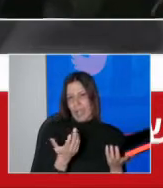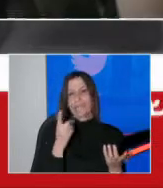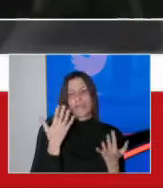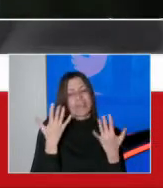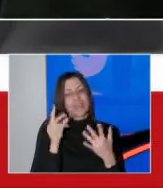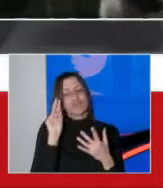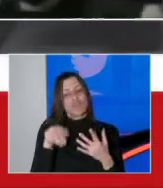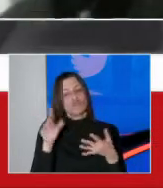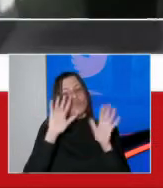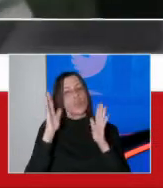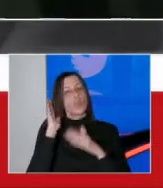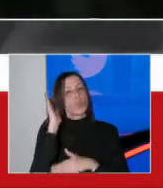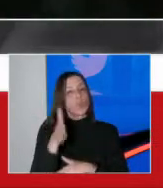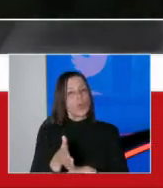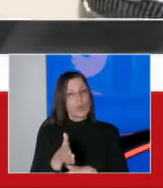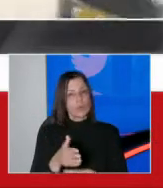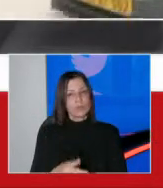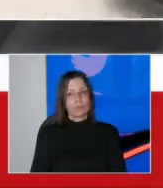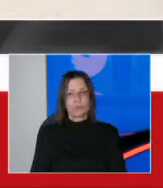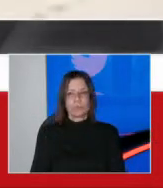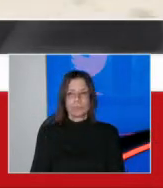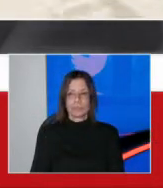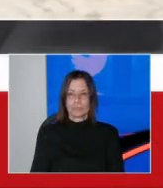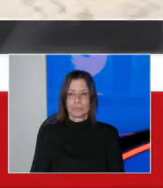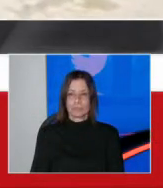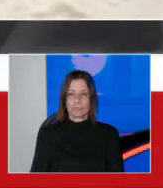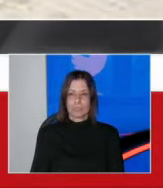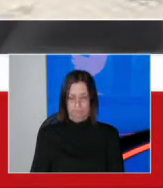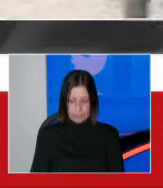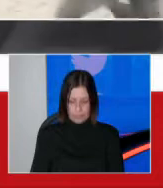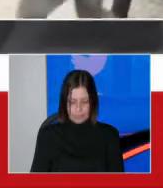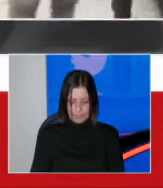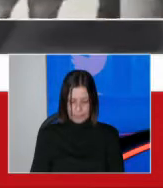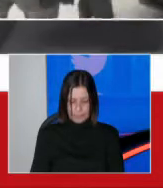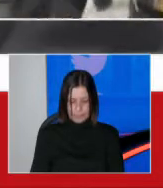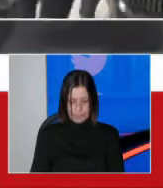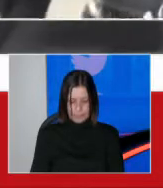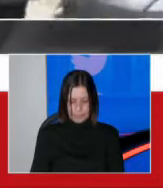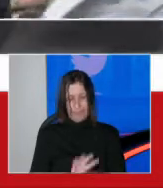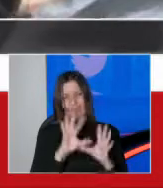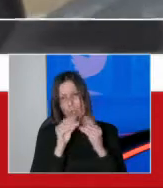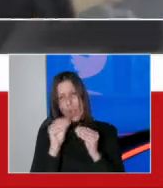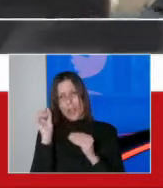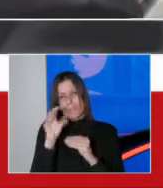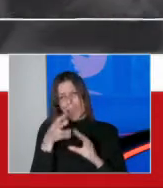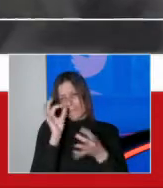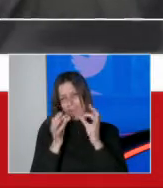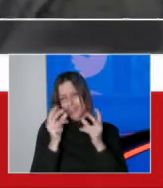וכשמתנהל שידור חי, אז כל באי בית המשפט יכולים להפוך